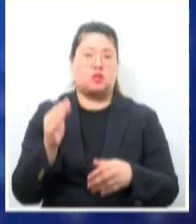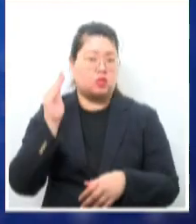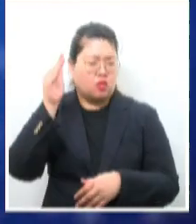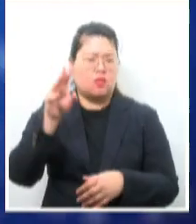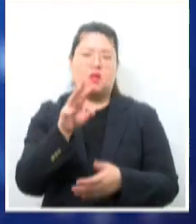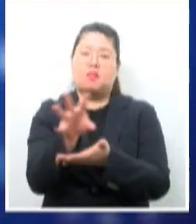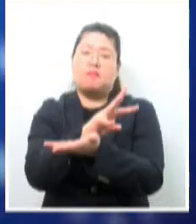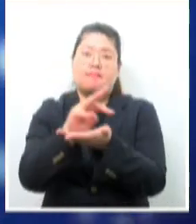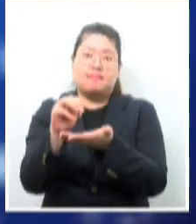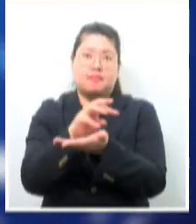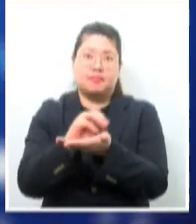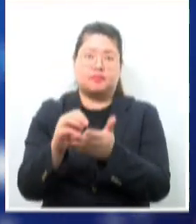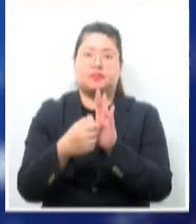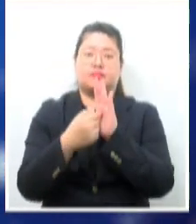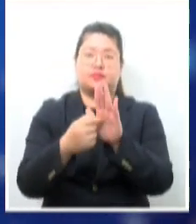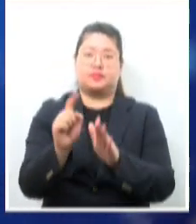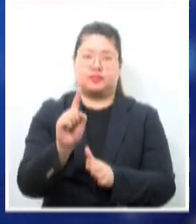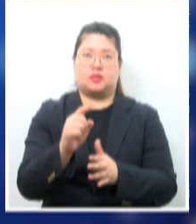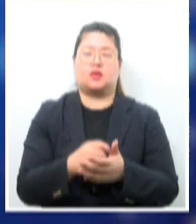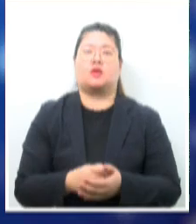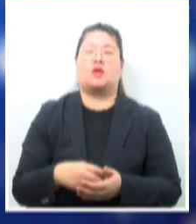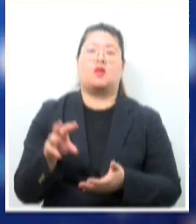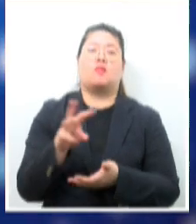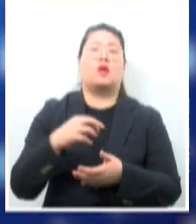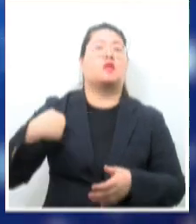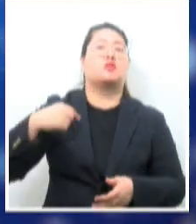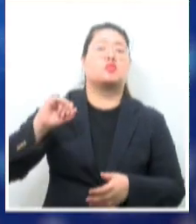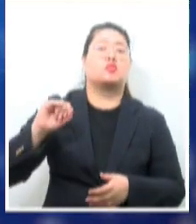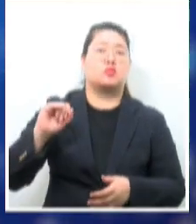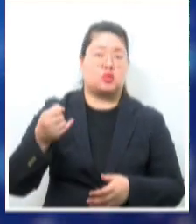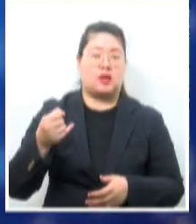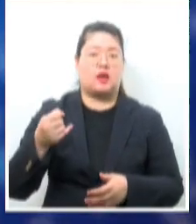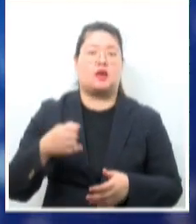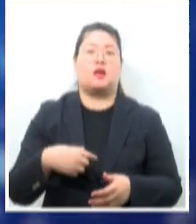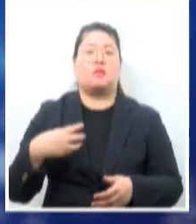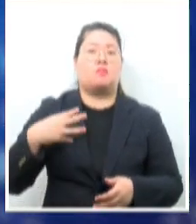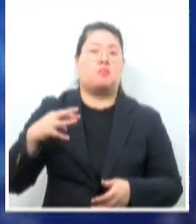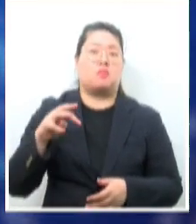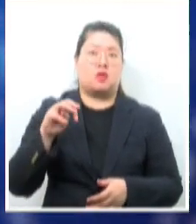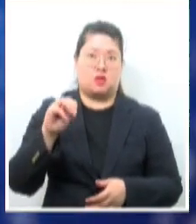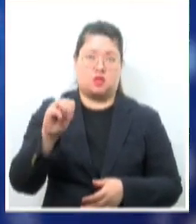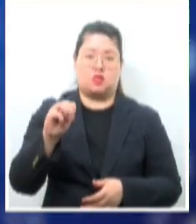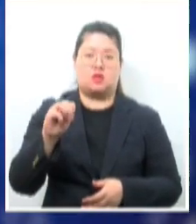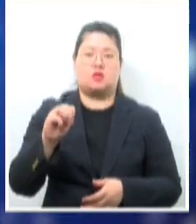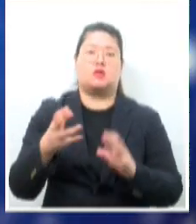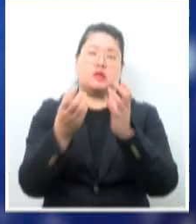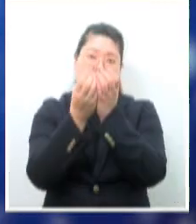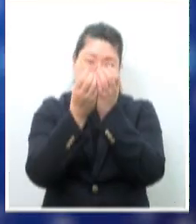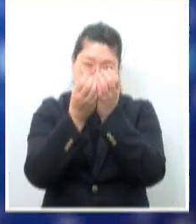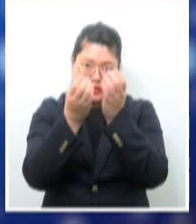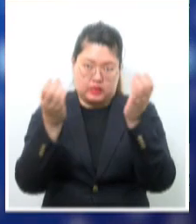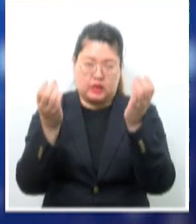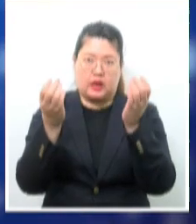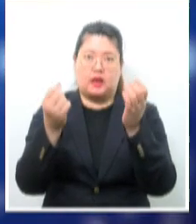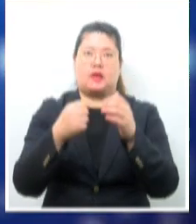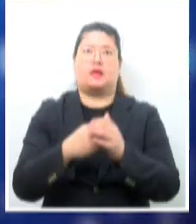าด้วยอย่างเช่นการร่วมมือกับทางจุฬาลงกรณ์มหาวิทยาลัยหรือว่าทางมหาวิทยาลัยมหิดลหรือว่าทางธรรมศาสตร์นะคะเพื่อพัฒนา